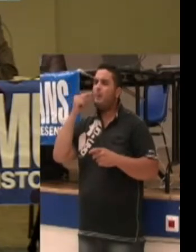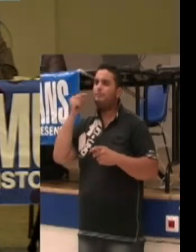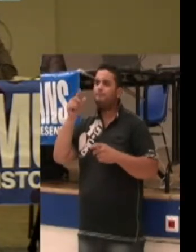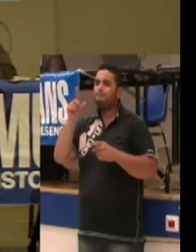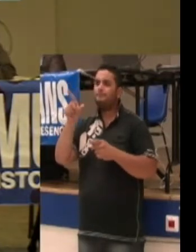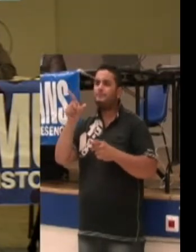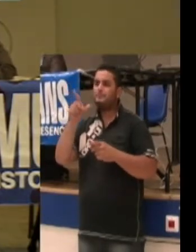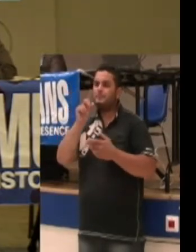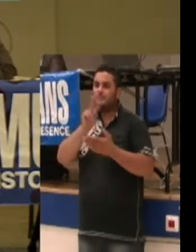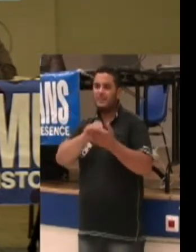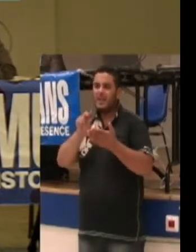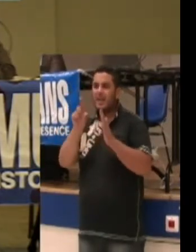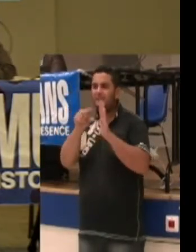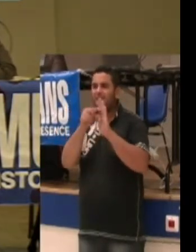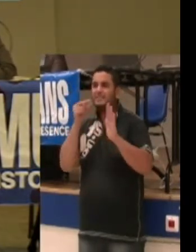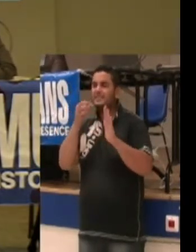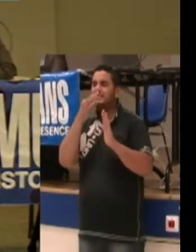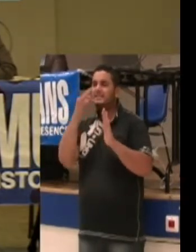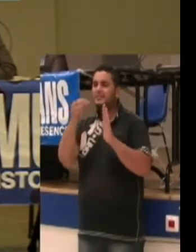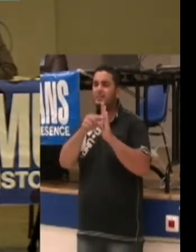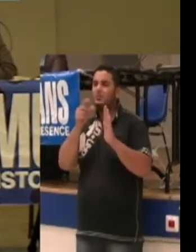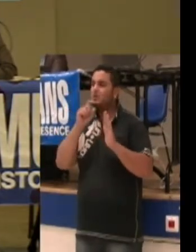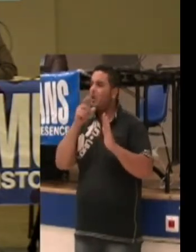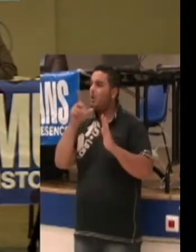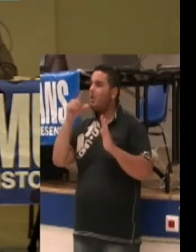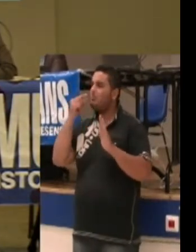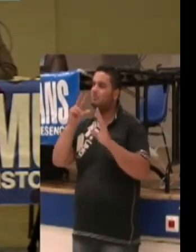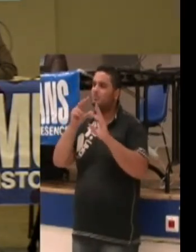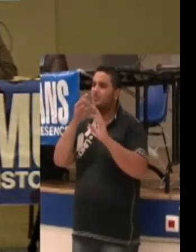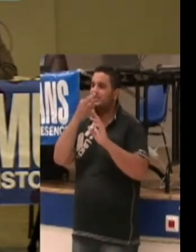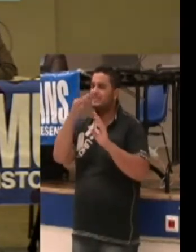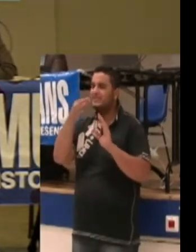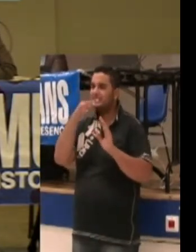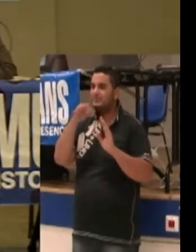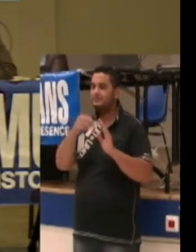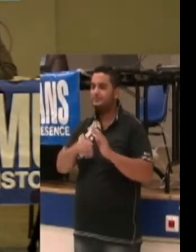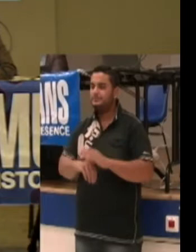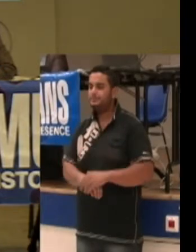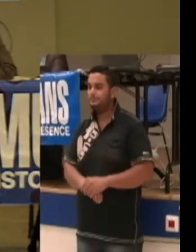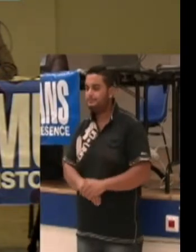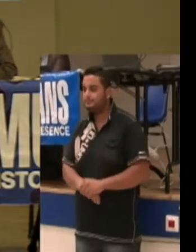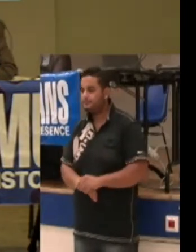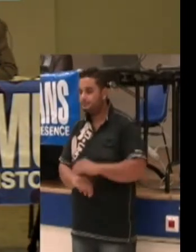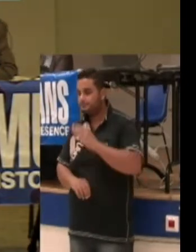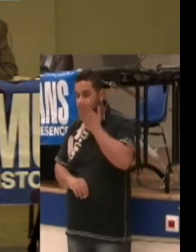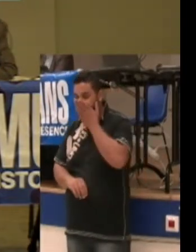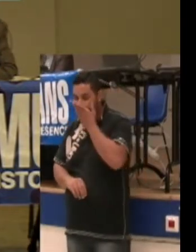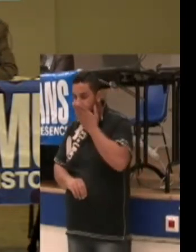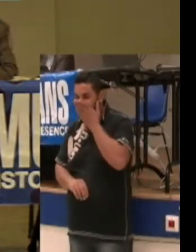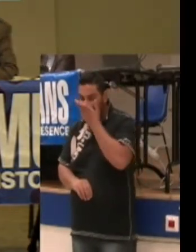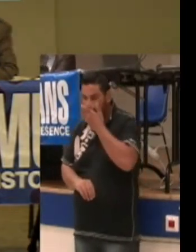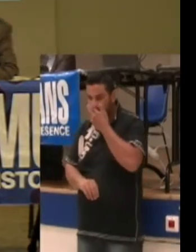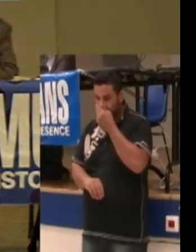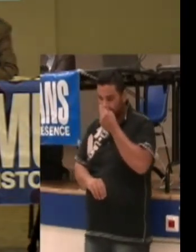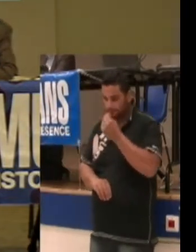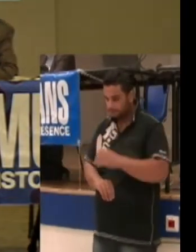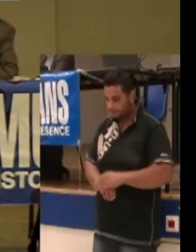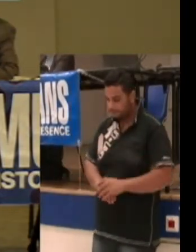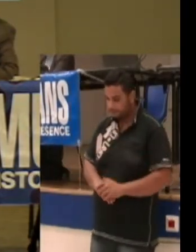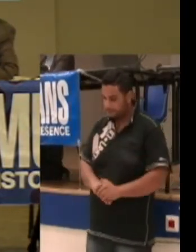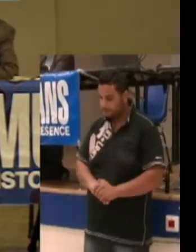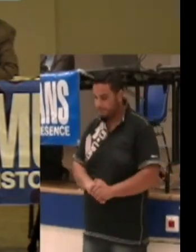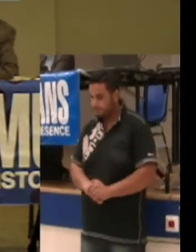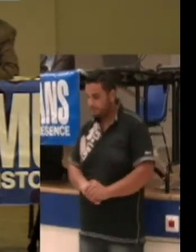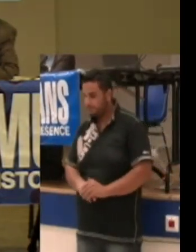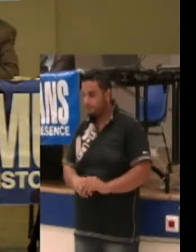Sourate Al-Ankabut, Allah subhanahu wa ta'ala a dit, «Ladina jahadu fina lanahdiyanna rusuluna». Je reviens à ce verset.